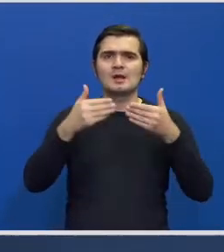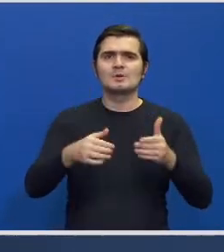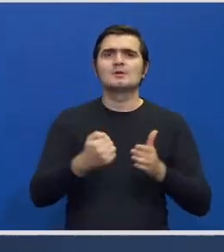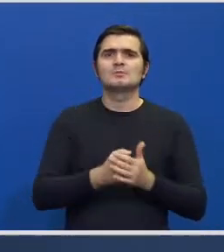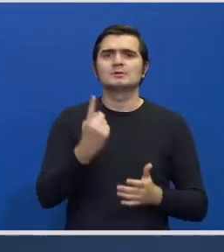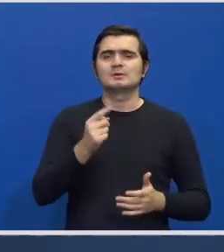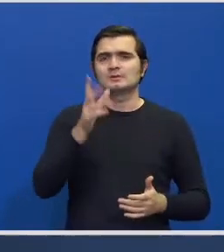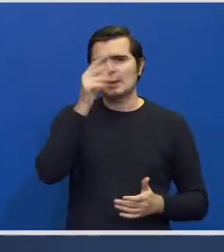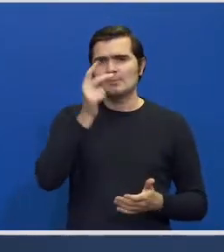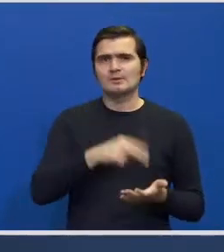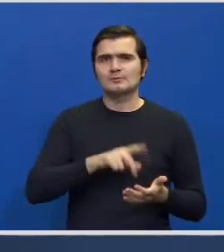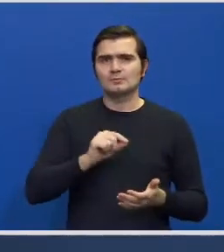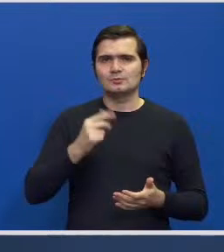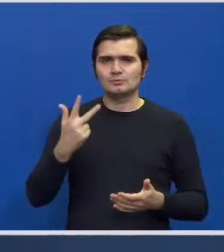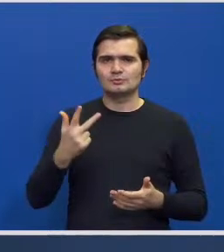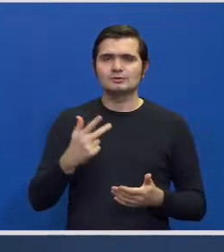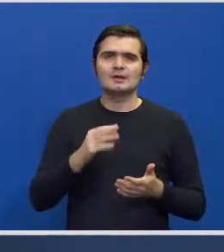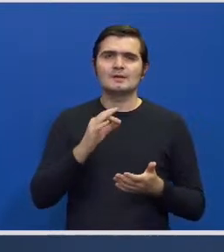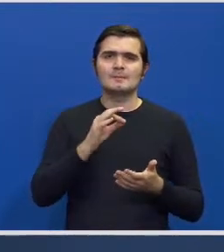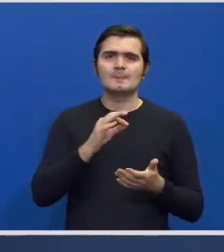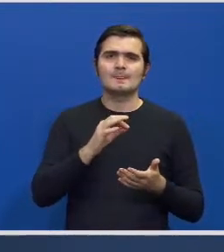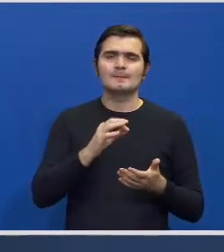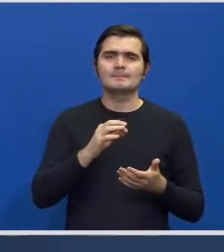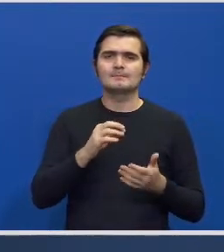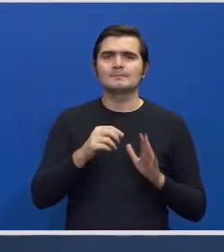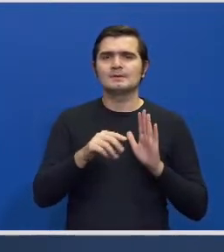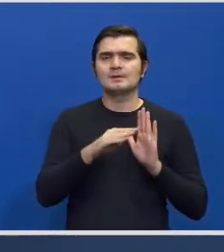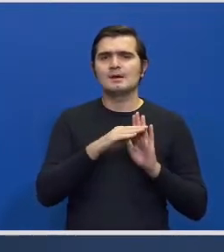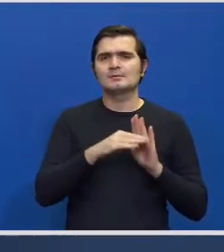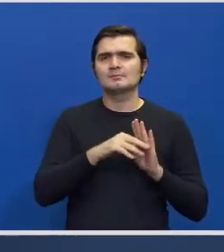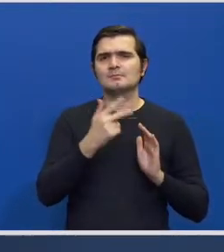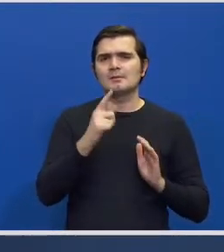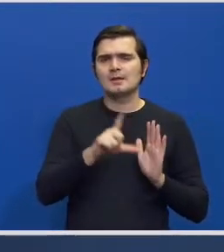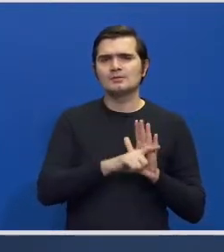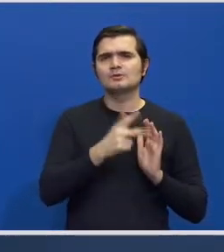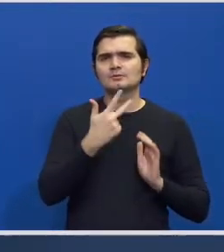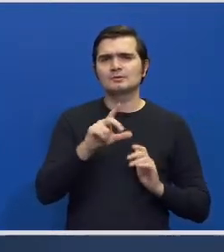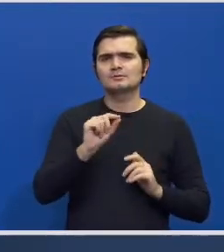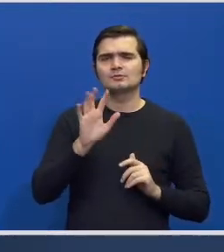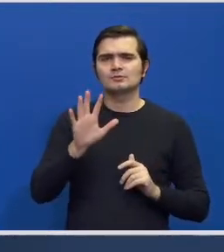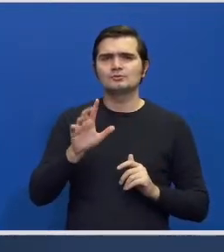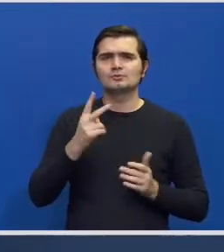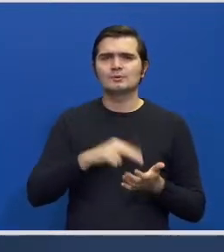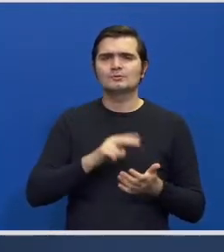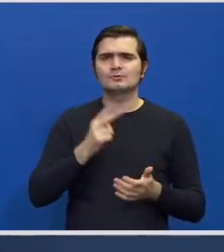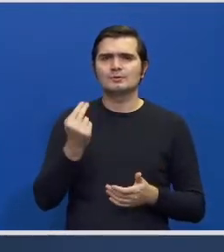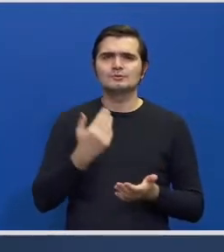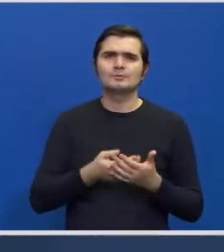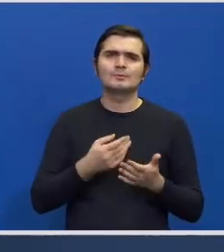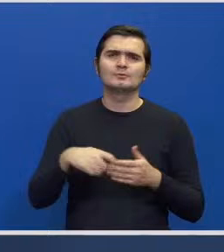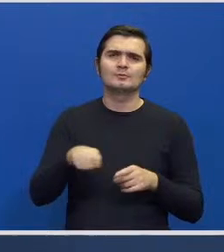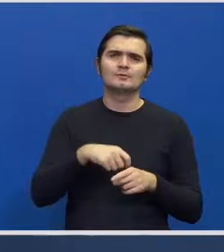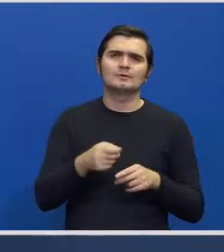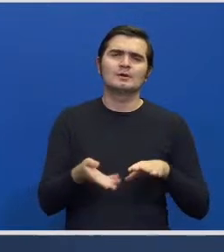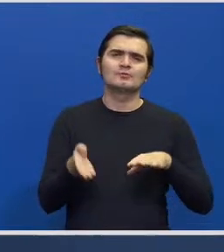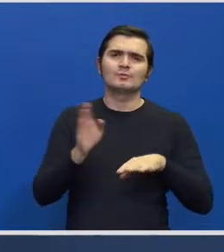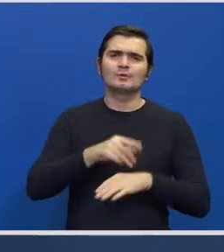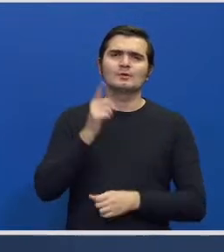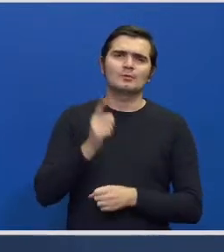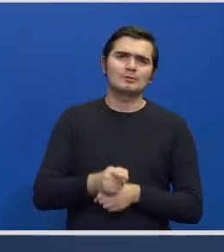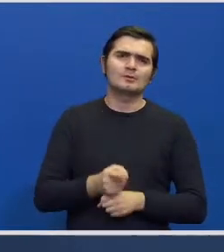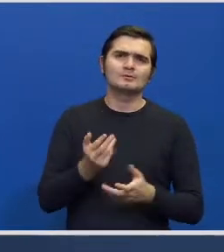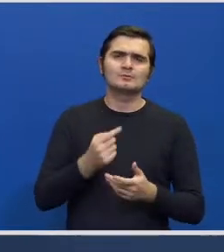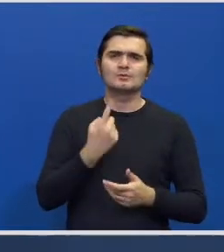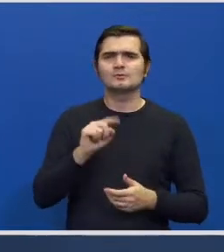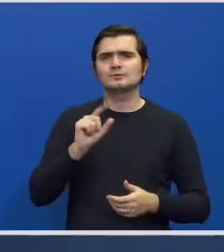primare, prorogarea până la 1 aprilie 2023 a termenului prevăzut la articolul 3 din legea 325/2015 pentru modificarea